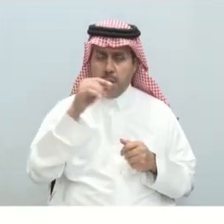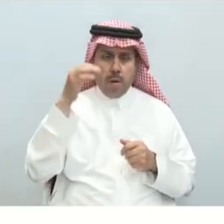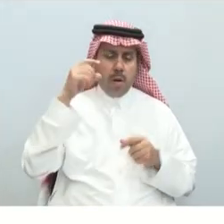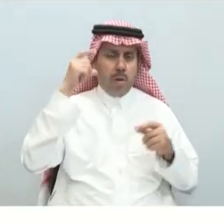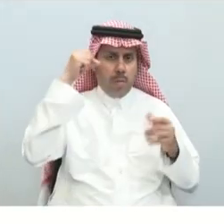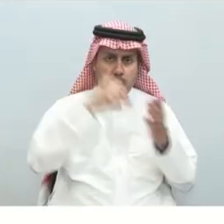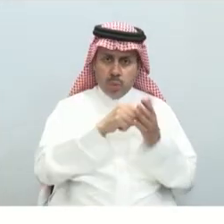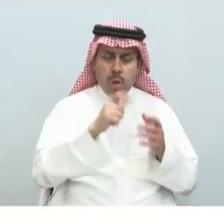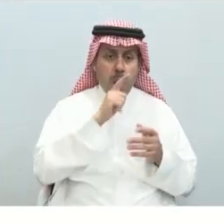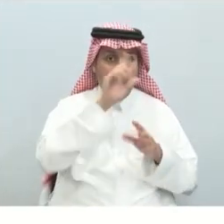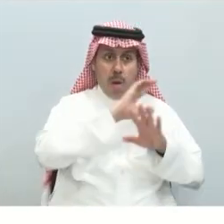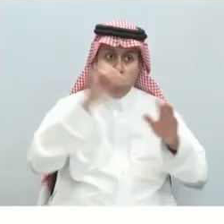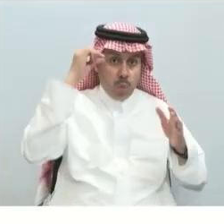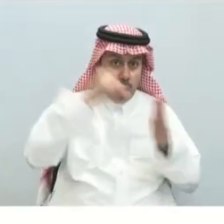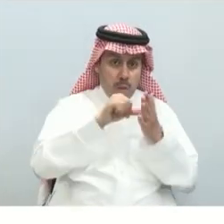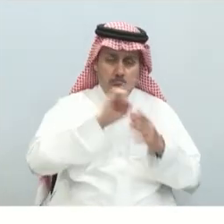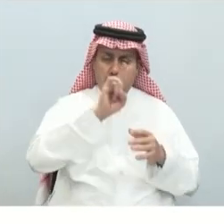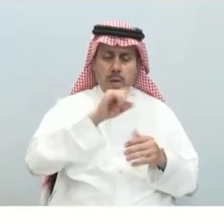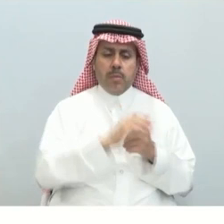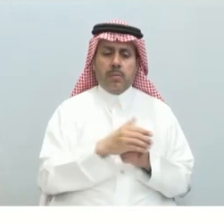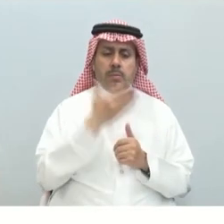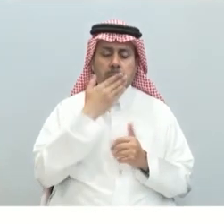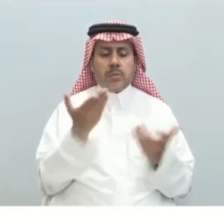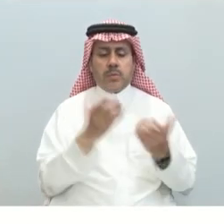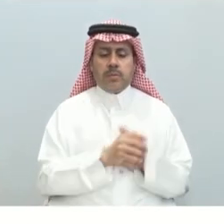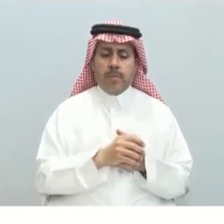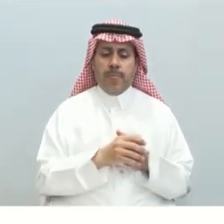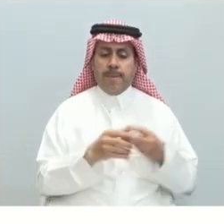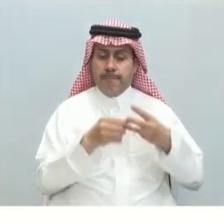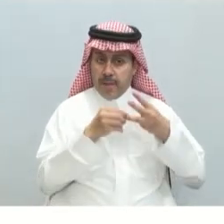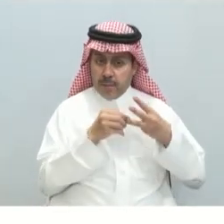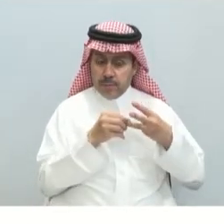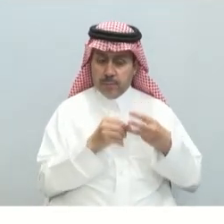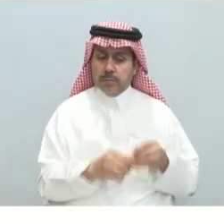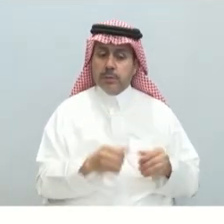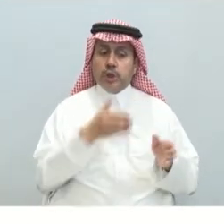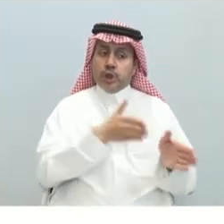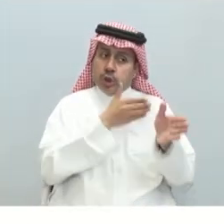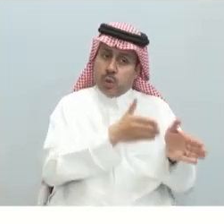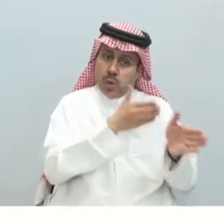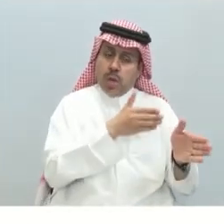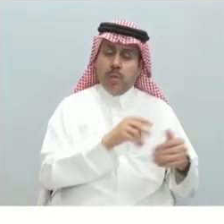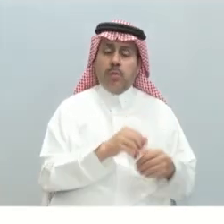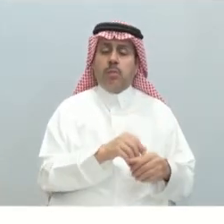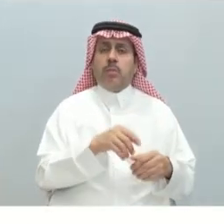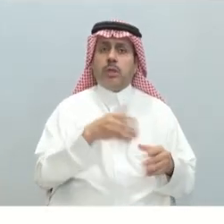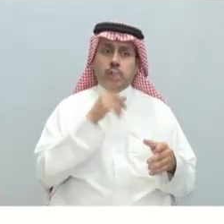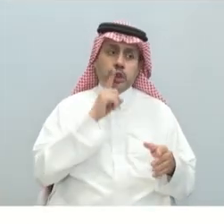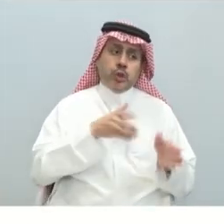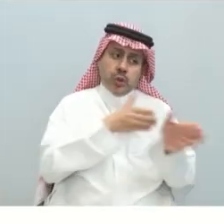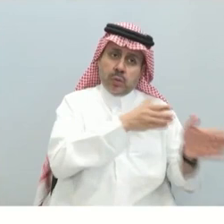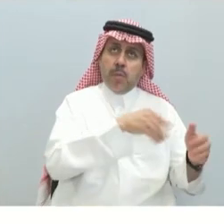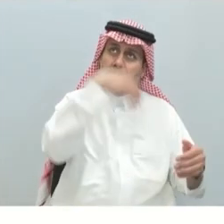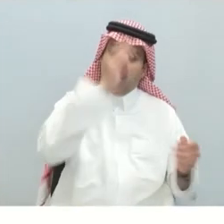هذا المعنى دلت عليه الايات ناتي الى قول الاخر اتخاذ الشياطين اولياء من دون الله